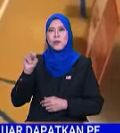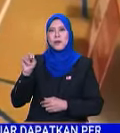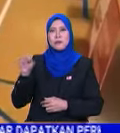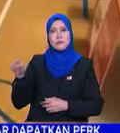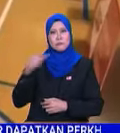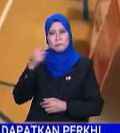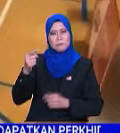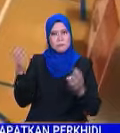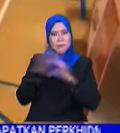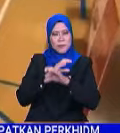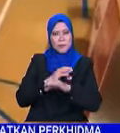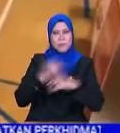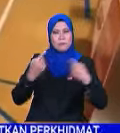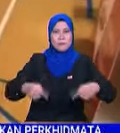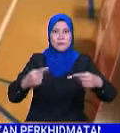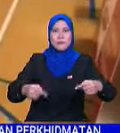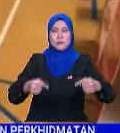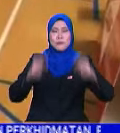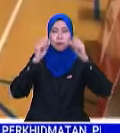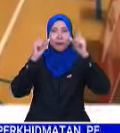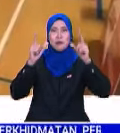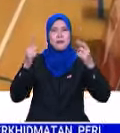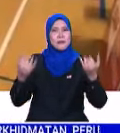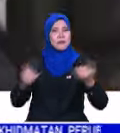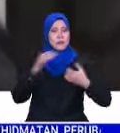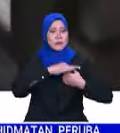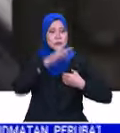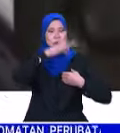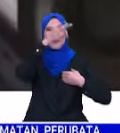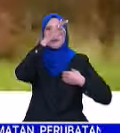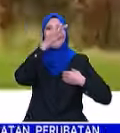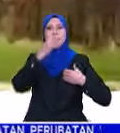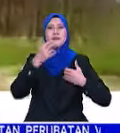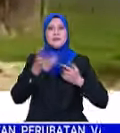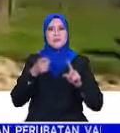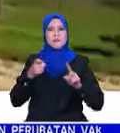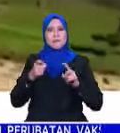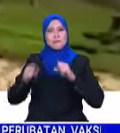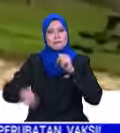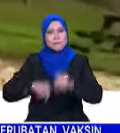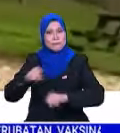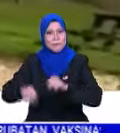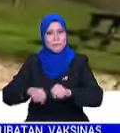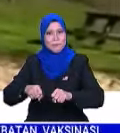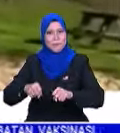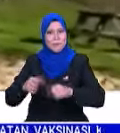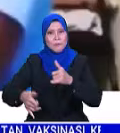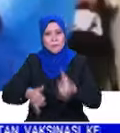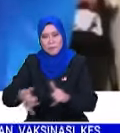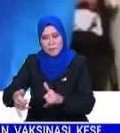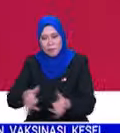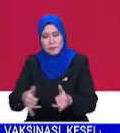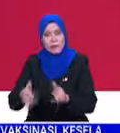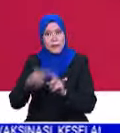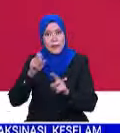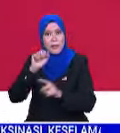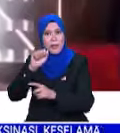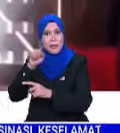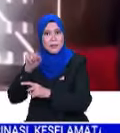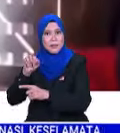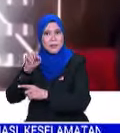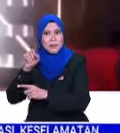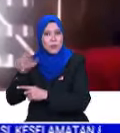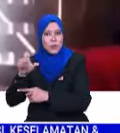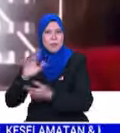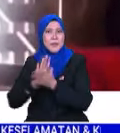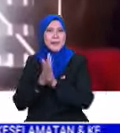atlet Paralimpik lain untuk melakukan kejutan dengan mengambil semangat yang dijemakan atlet berbasikal trek negara Dato' Azizul Hasni Awang sebagai